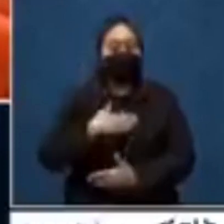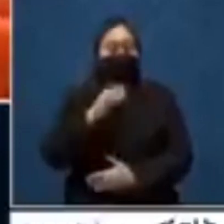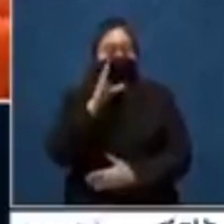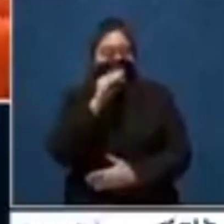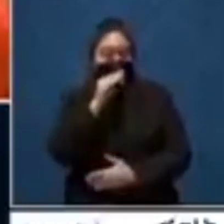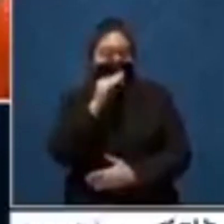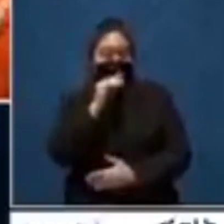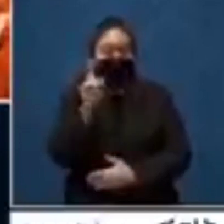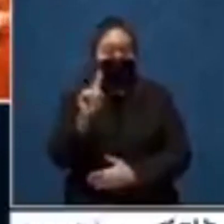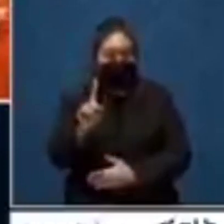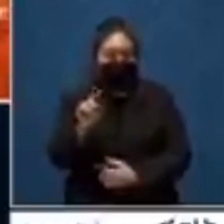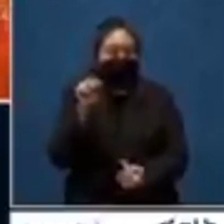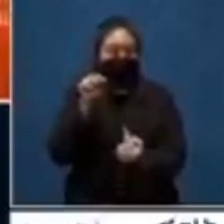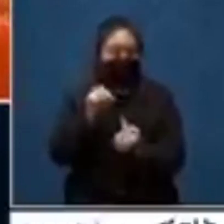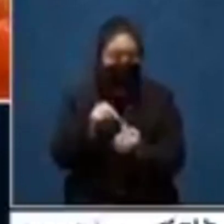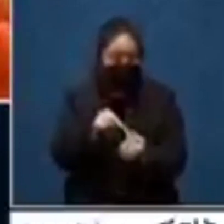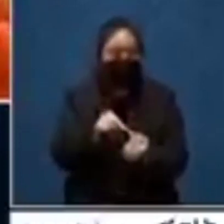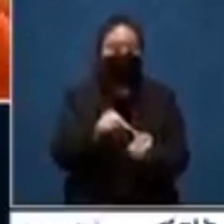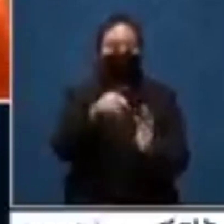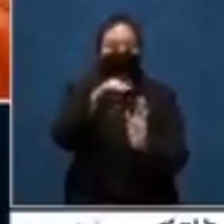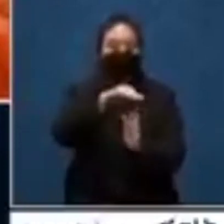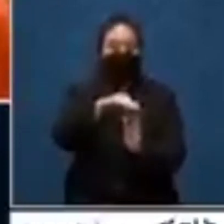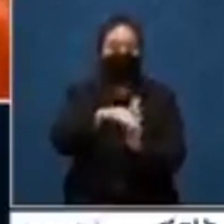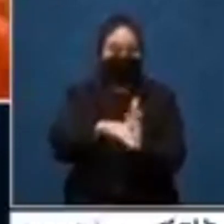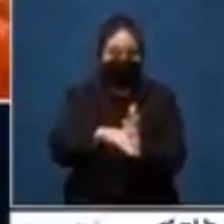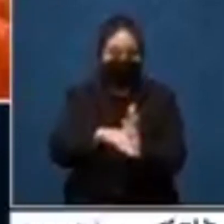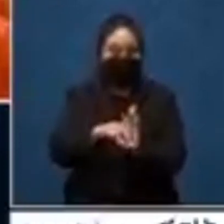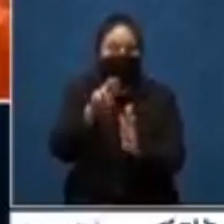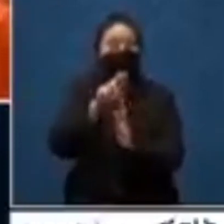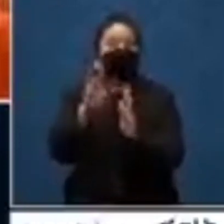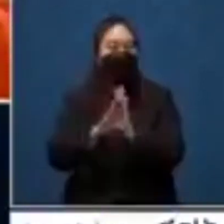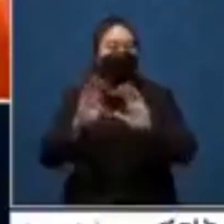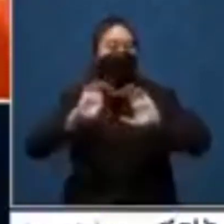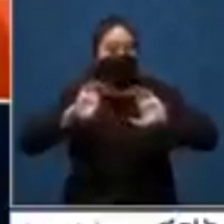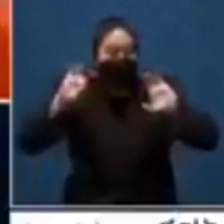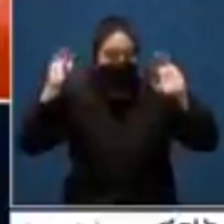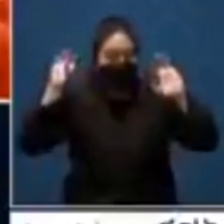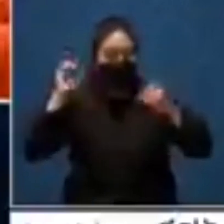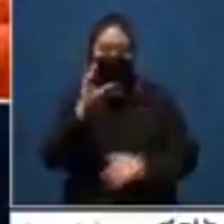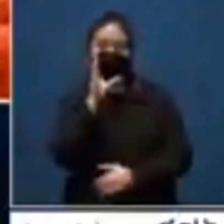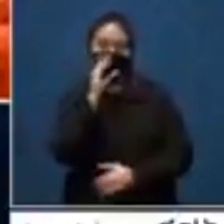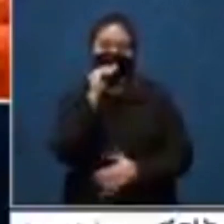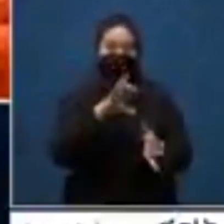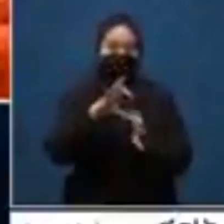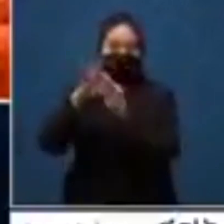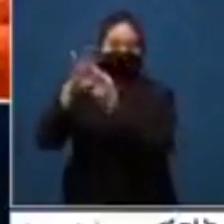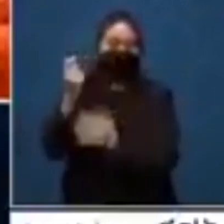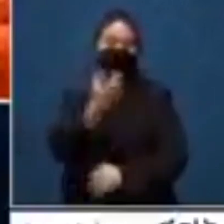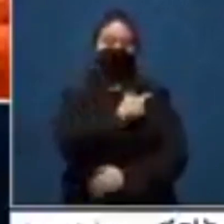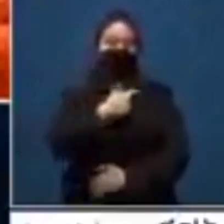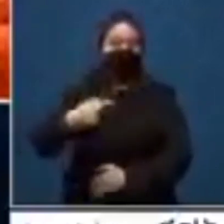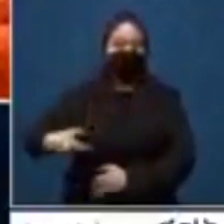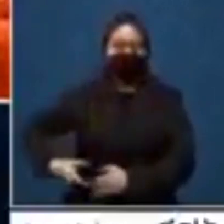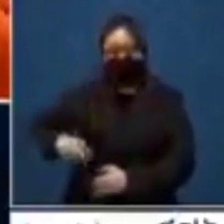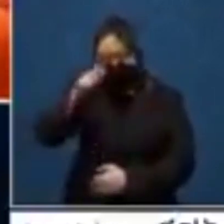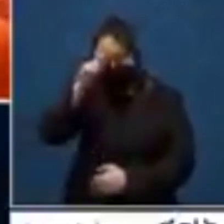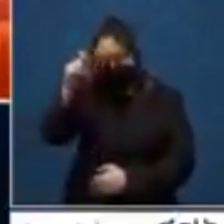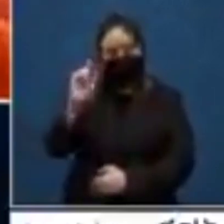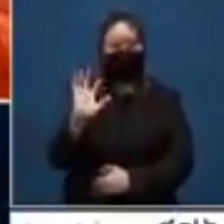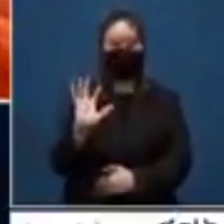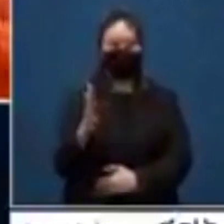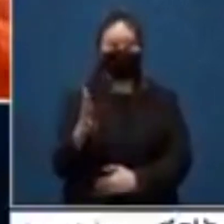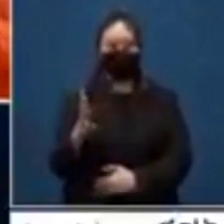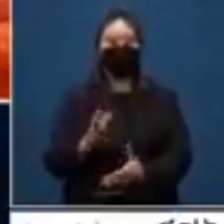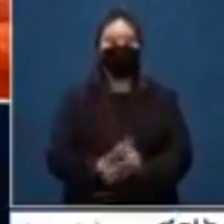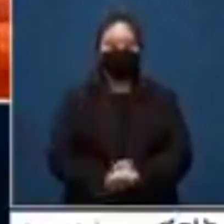ถึงในขั้นแค่พิธีการพูดถึงในระเบียบราชการดิฉันไม่ได้พูดพาดพิงไปถึงสถาบันอันเป็นที่เคารพด้วยค่ะเพราะฉะนั้นดิฉัน